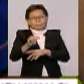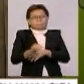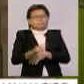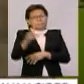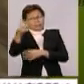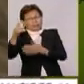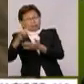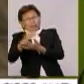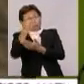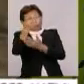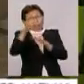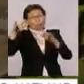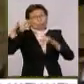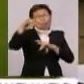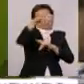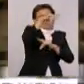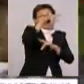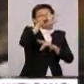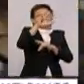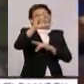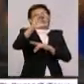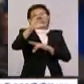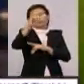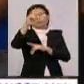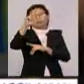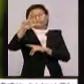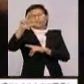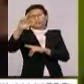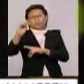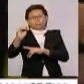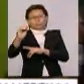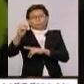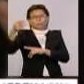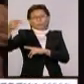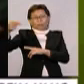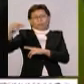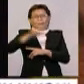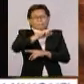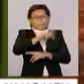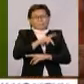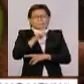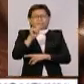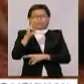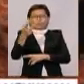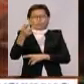Selain itu, dua pesawat C-130 Hercules milik TUDM turut digunakan.